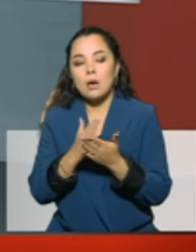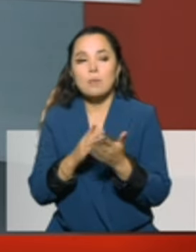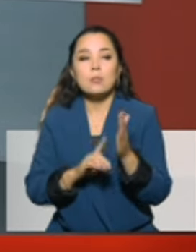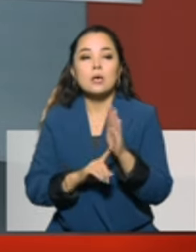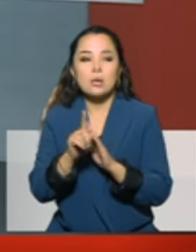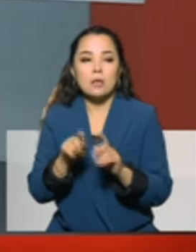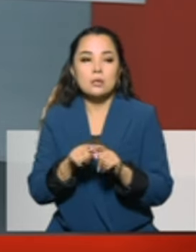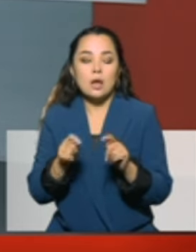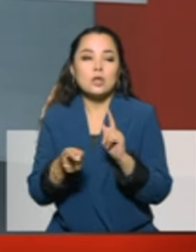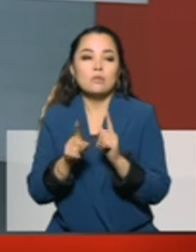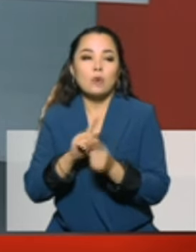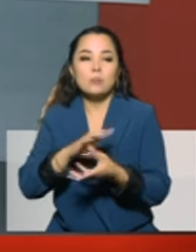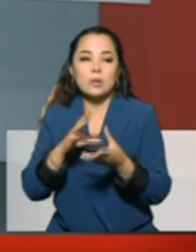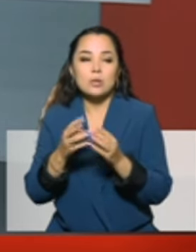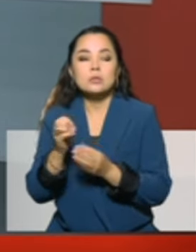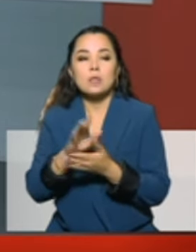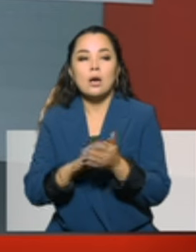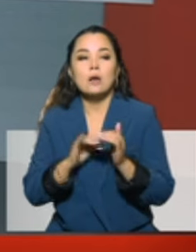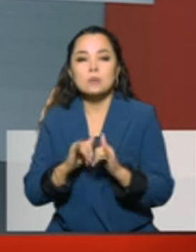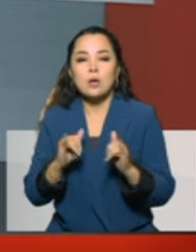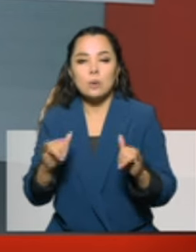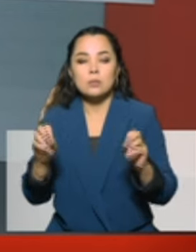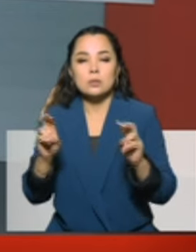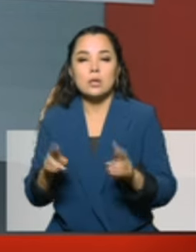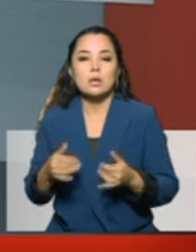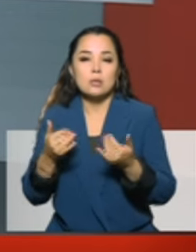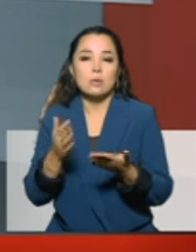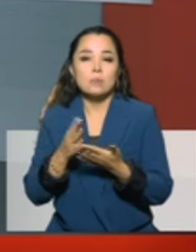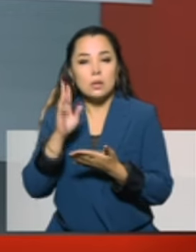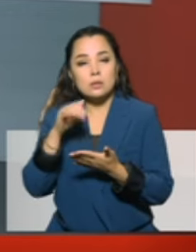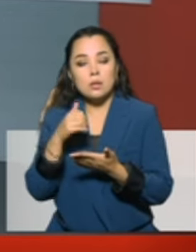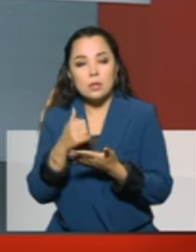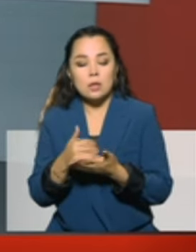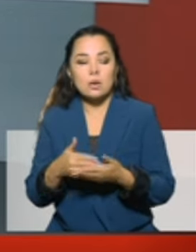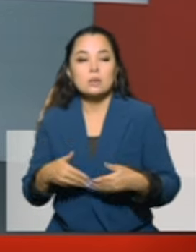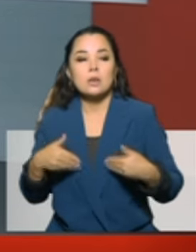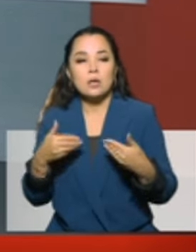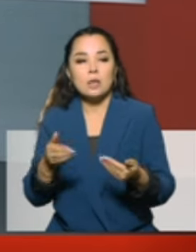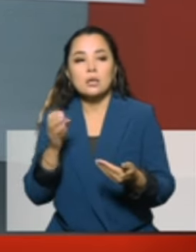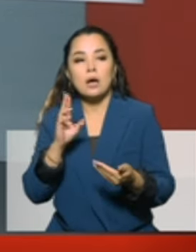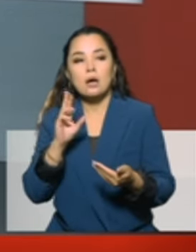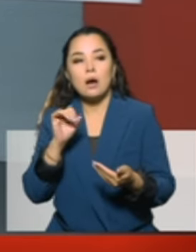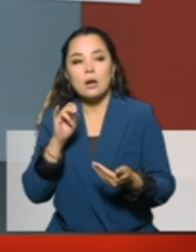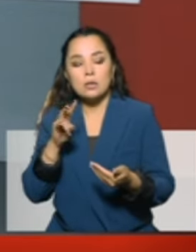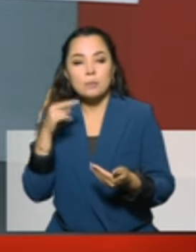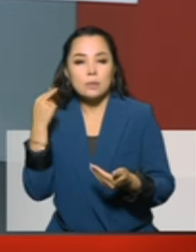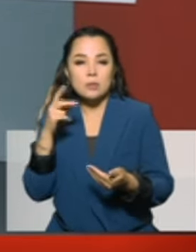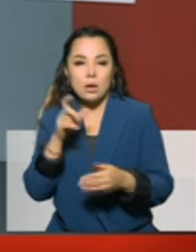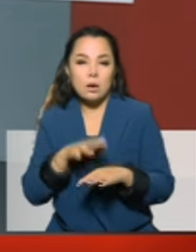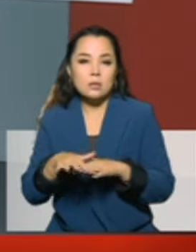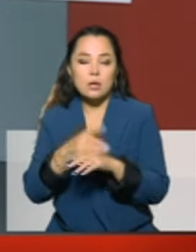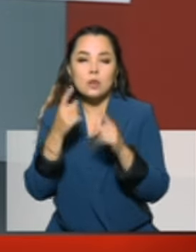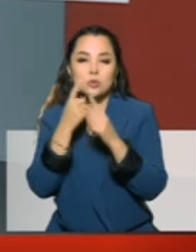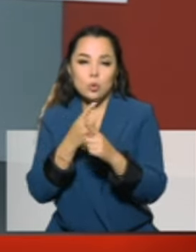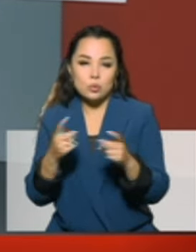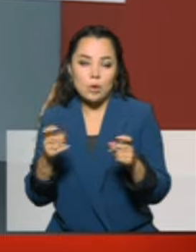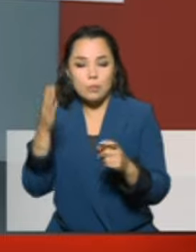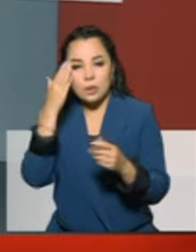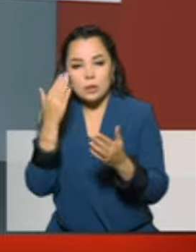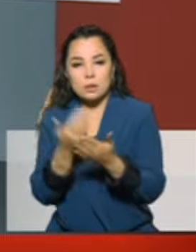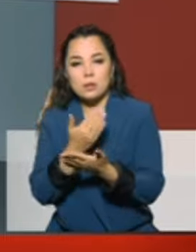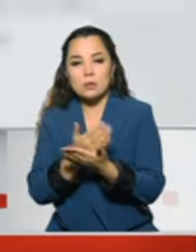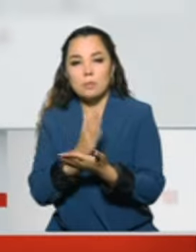алған реформаларды одан әрі дамытуға арналды. Мемлекеттік кеңесші Ерлан Қарин президенттің Қазақстан халқына жолдауына қатысты пікір